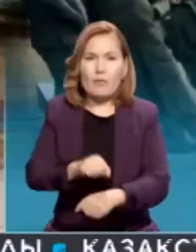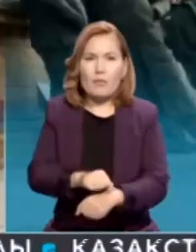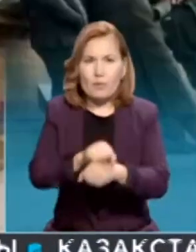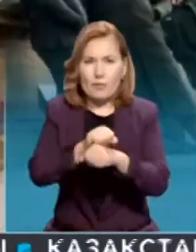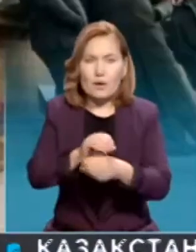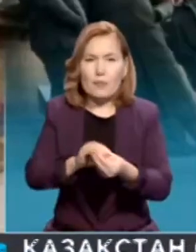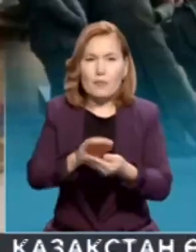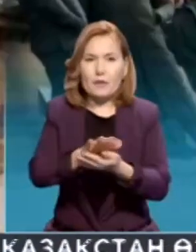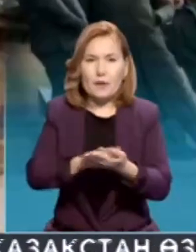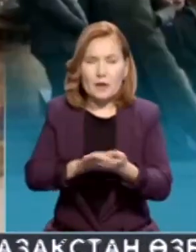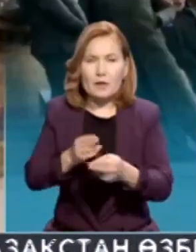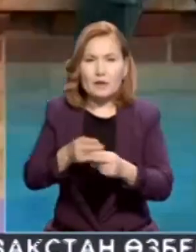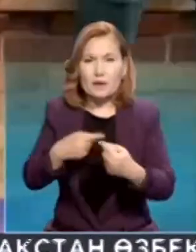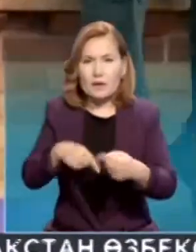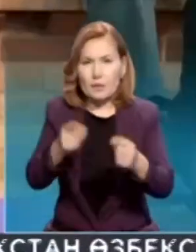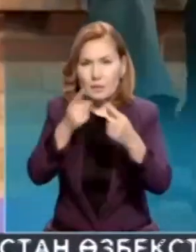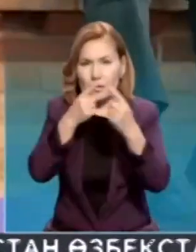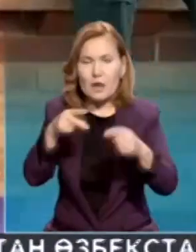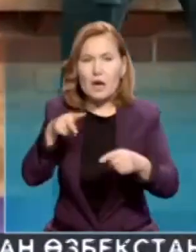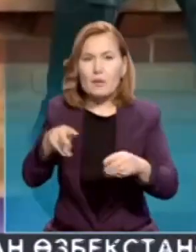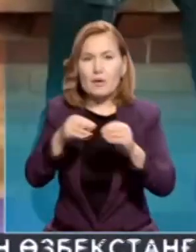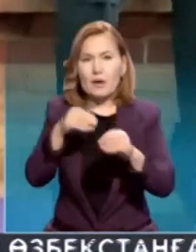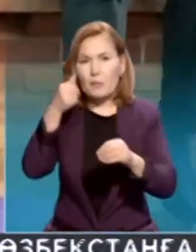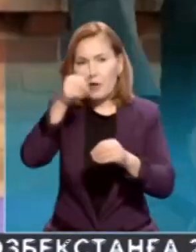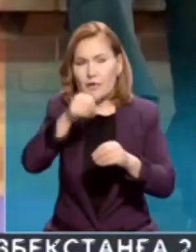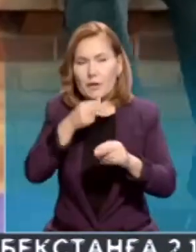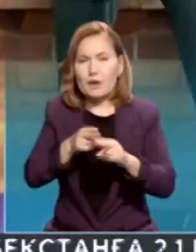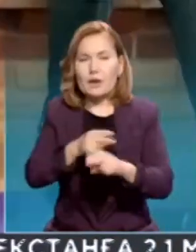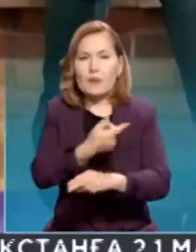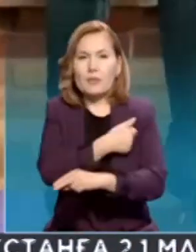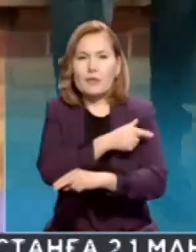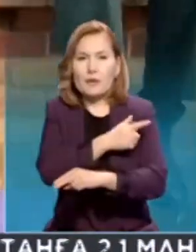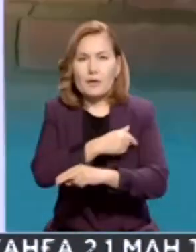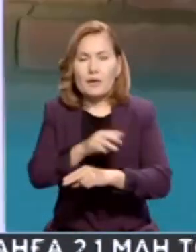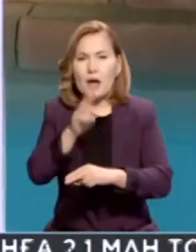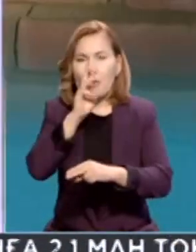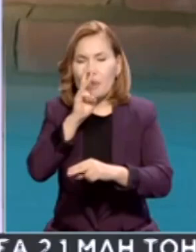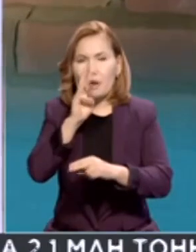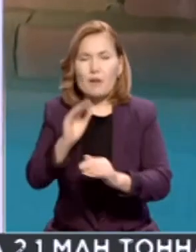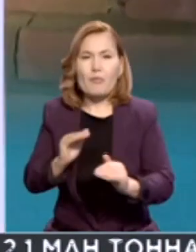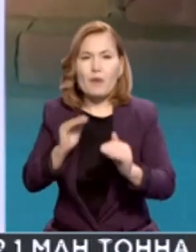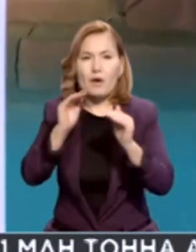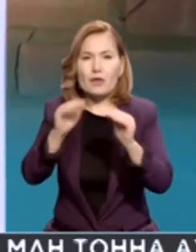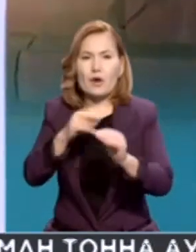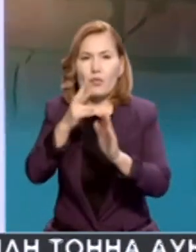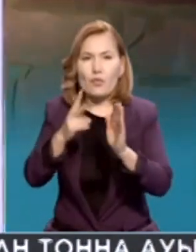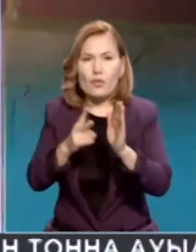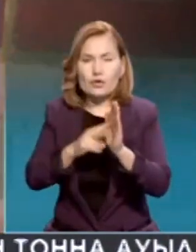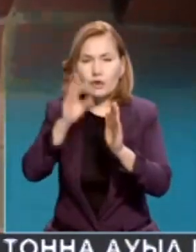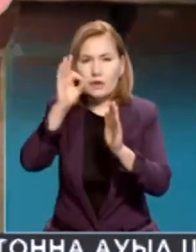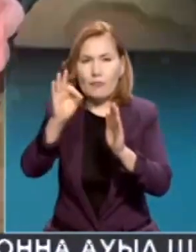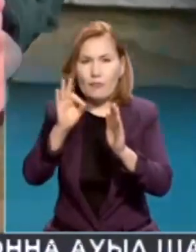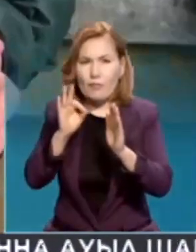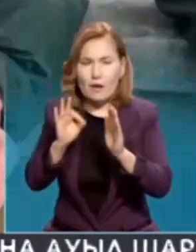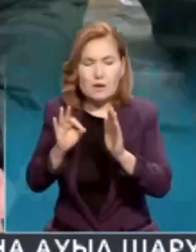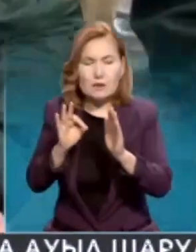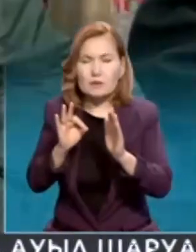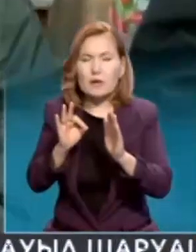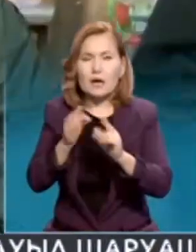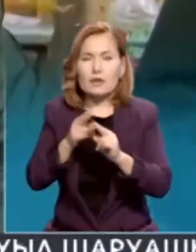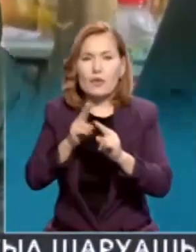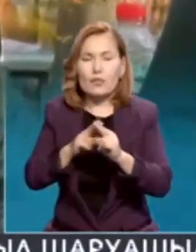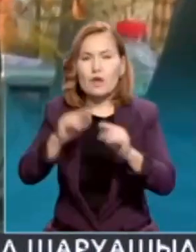буған. Кәсіподақтардың мәліметінше 2010 жылдан бері денсаулық сақтау саласында еңбекақы мөлшері 17% төмендеген.